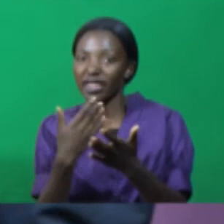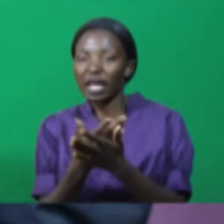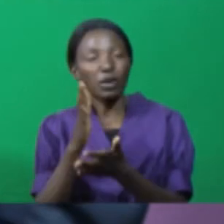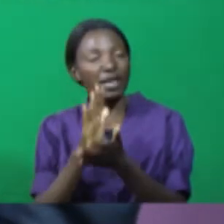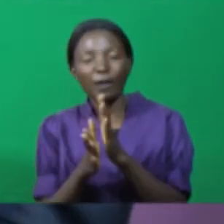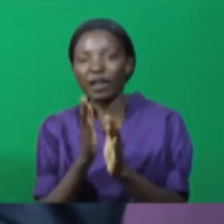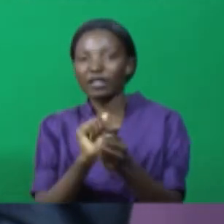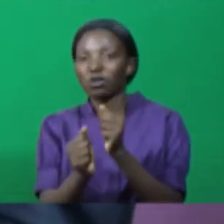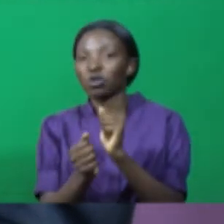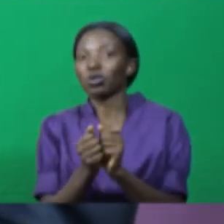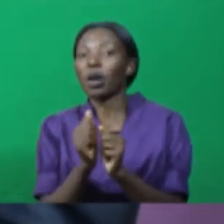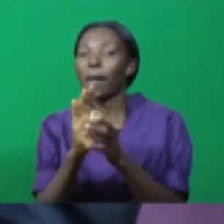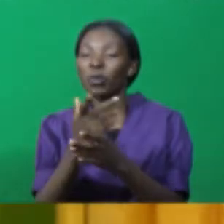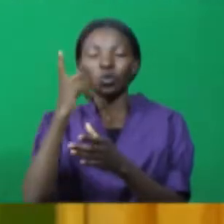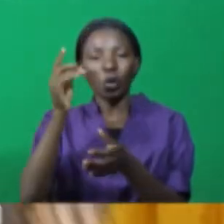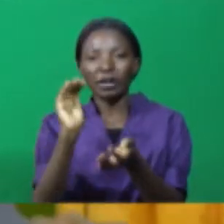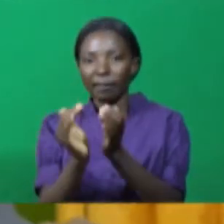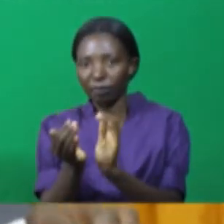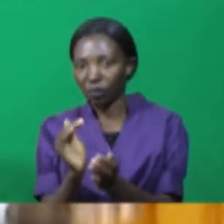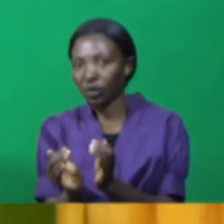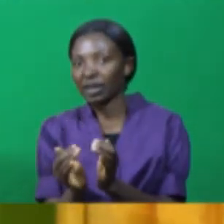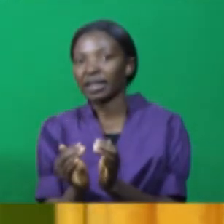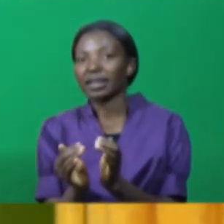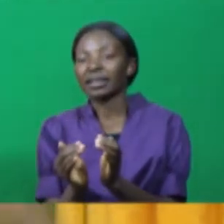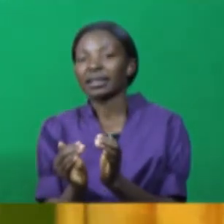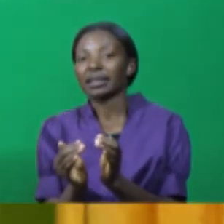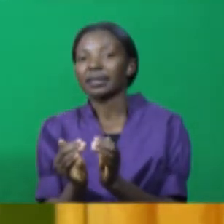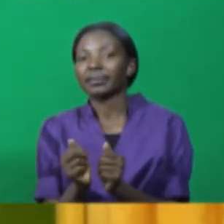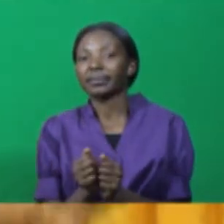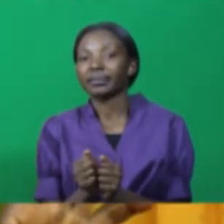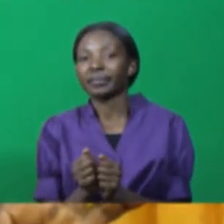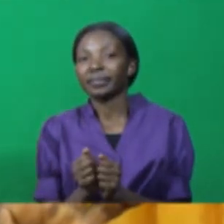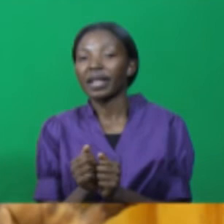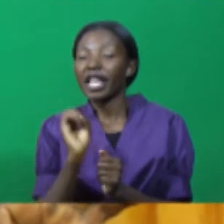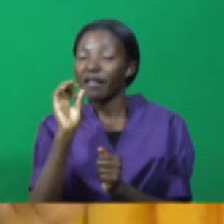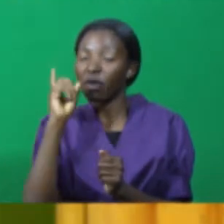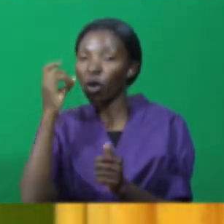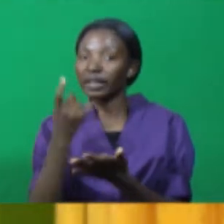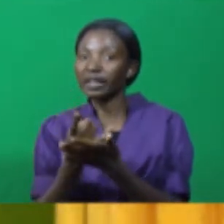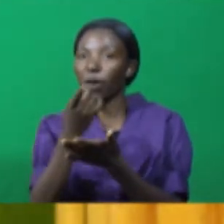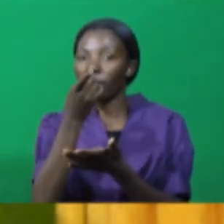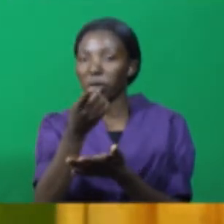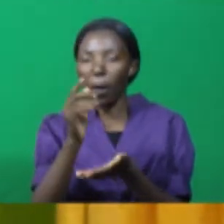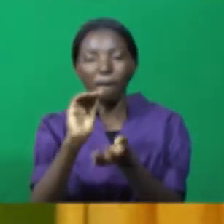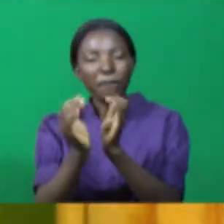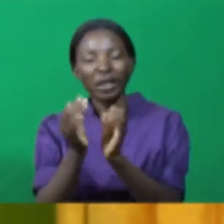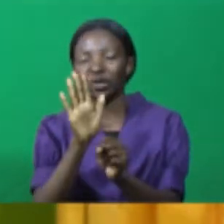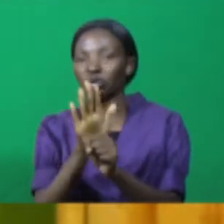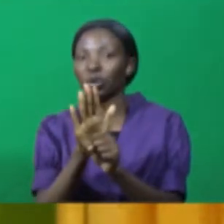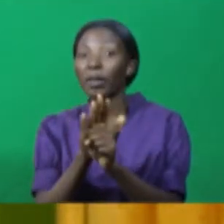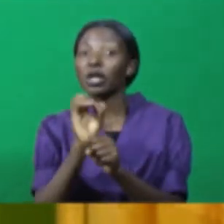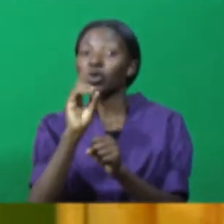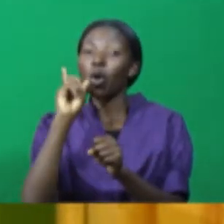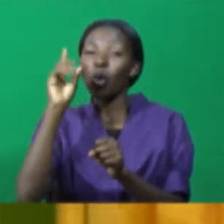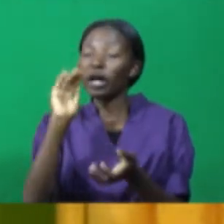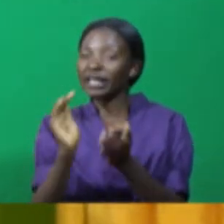destroy. Chaita uti zisa destroy mwari anenga achikubetzera. Alright. Saka mwari ane hanya ne upenyu